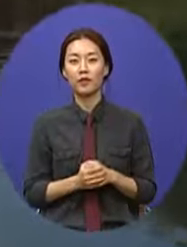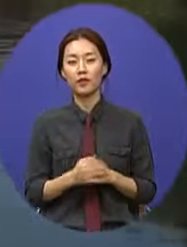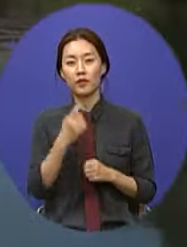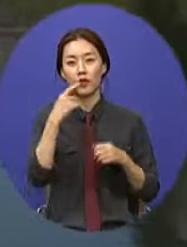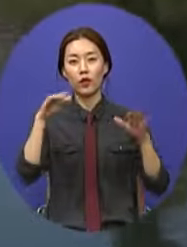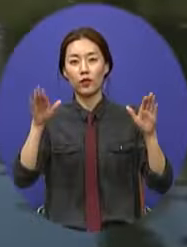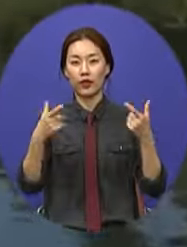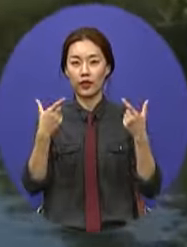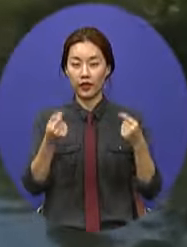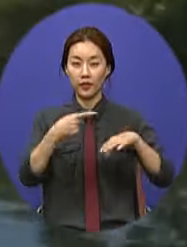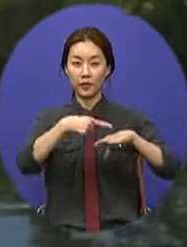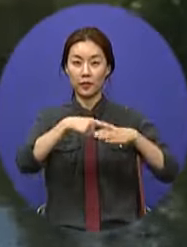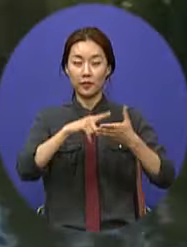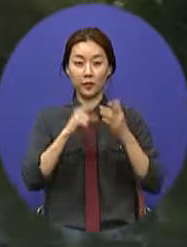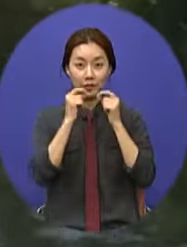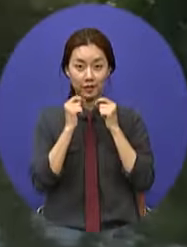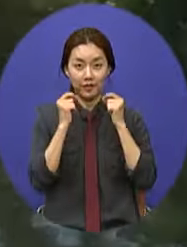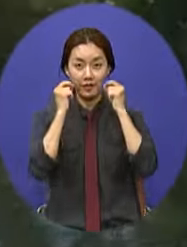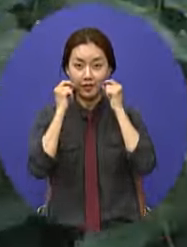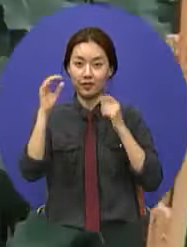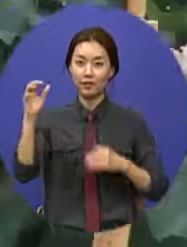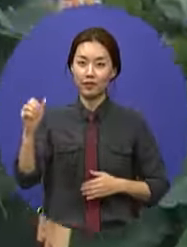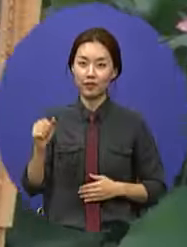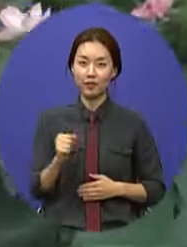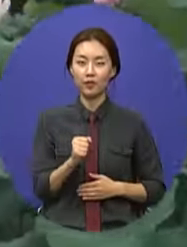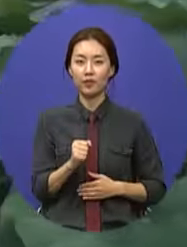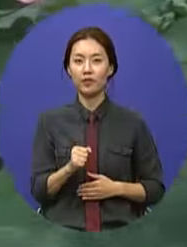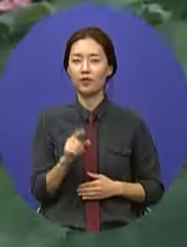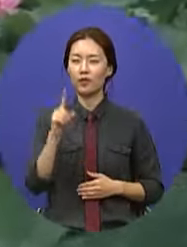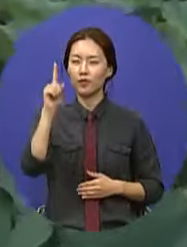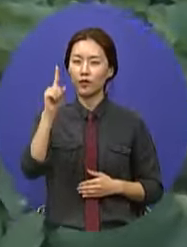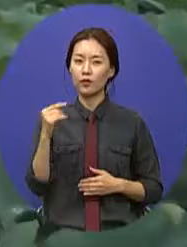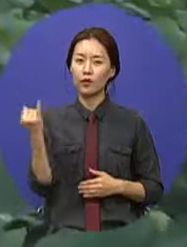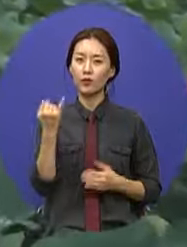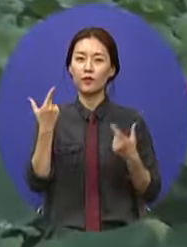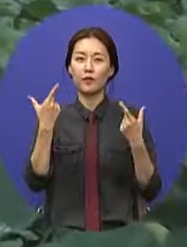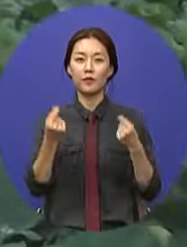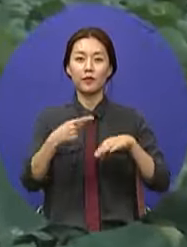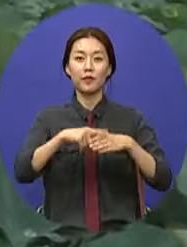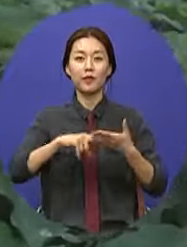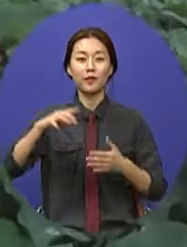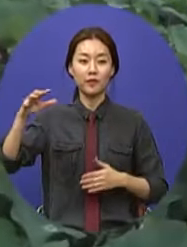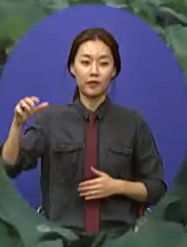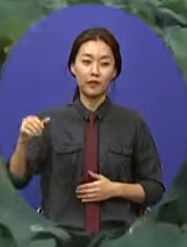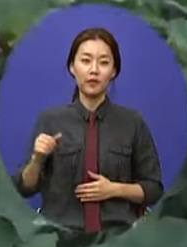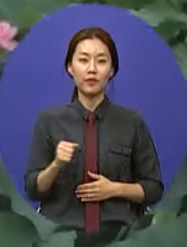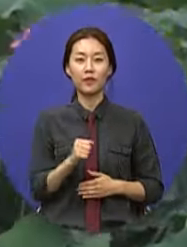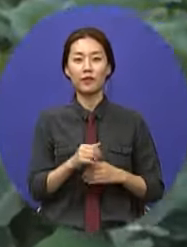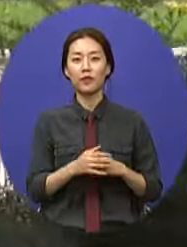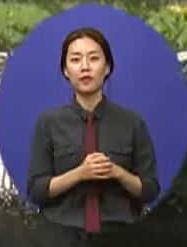천사 같은 미소로 선녀 같은 마음으로